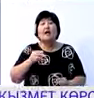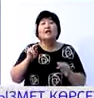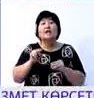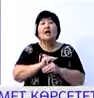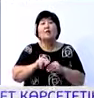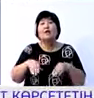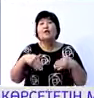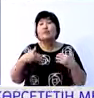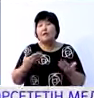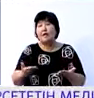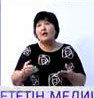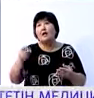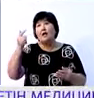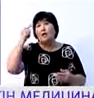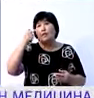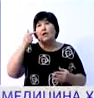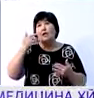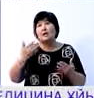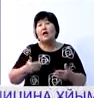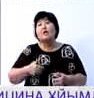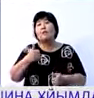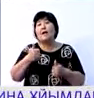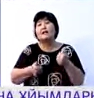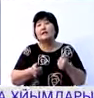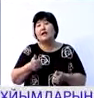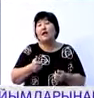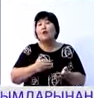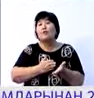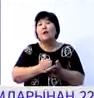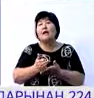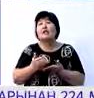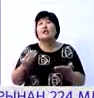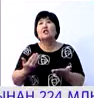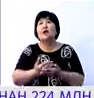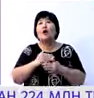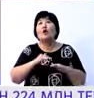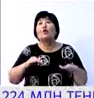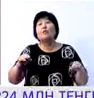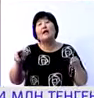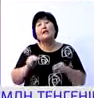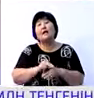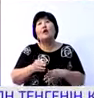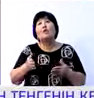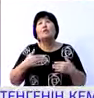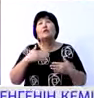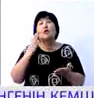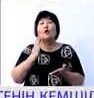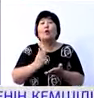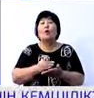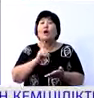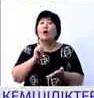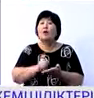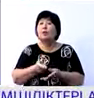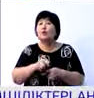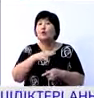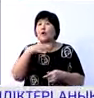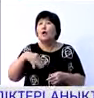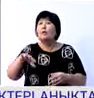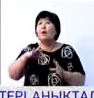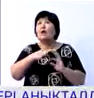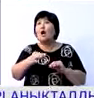беріп, білімдіге бәсекеге бағытталған жаңа ұрпақ тәрбиелеу. Бізге қойған міндет өте көп. Барлық